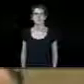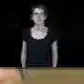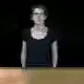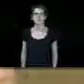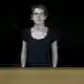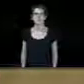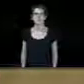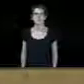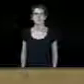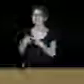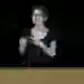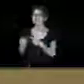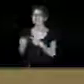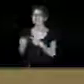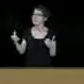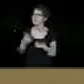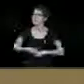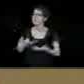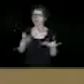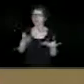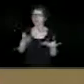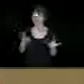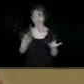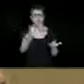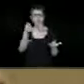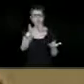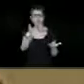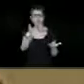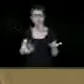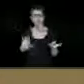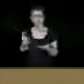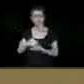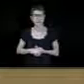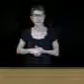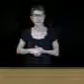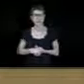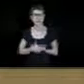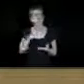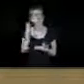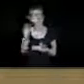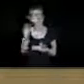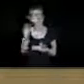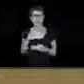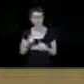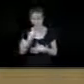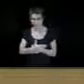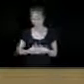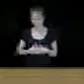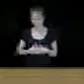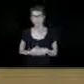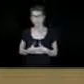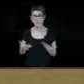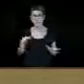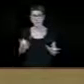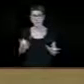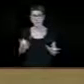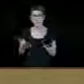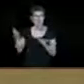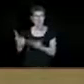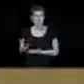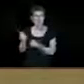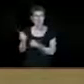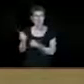Basse. Oui, merci, Monsieur le Président. D'abord, je pense que ce vœu est irrecevable, puisque c'est en fait un vœu